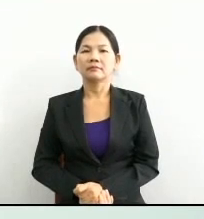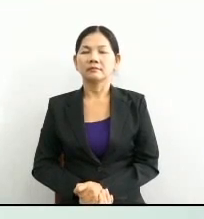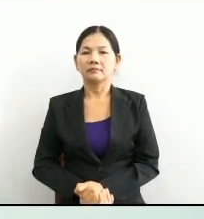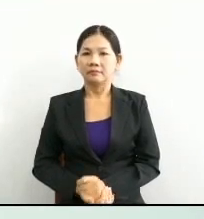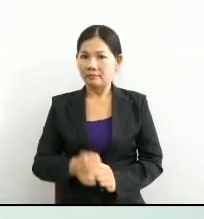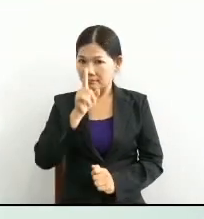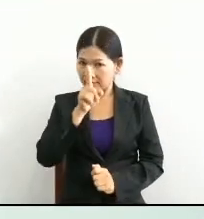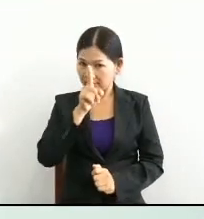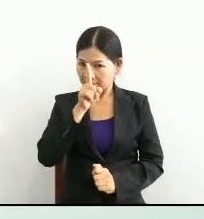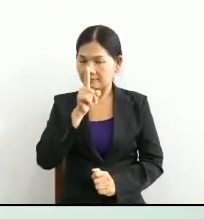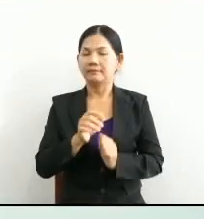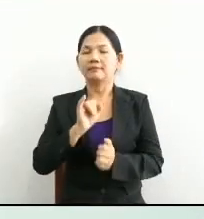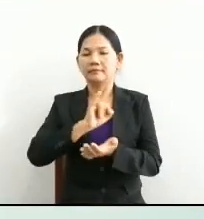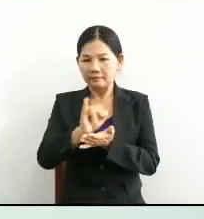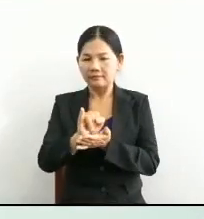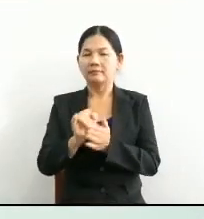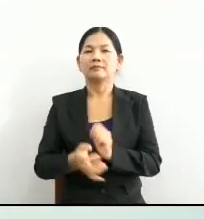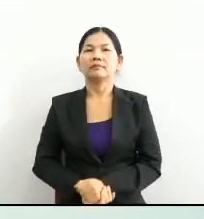chà sao mùi này tí tiên nè con nè